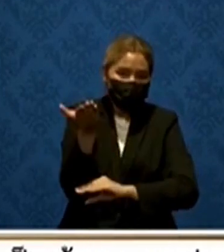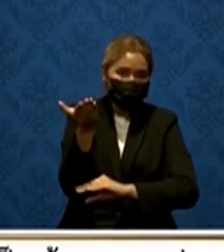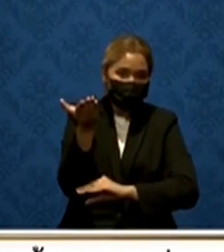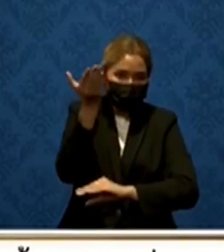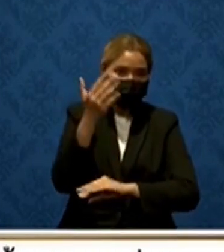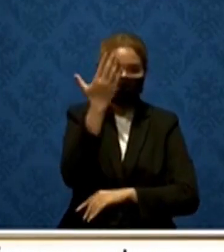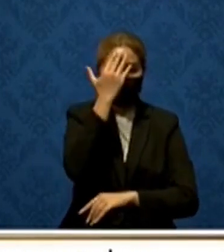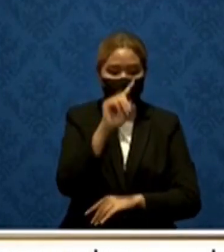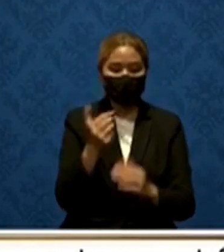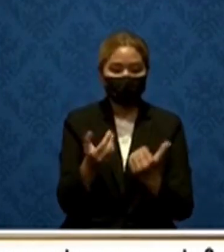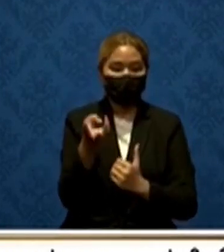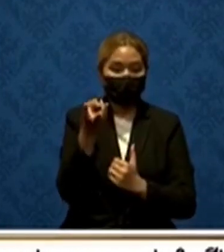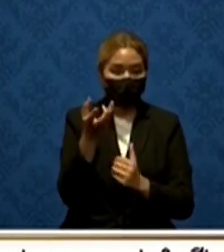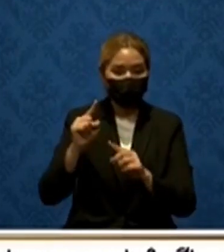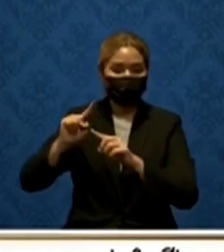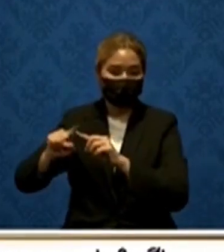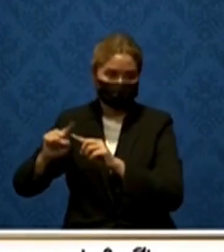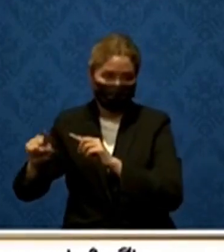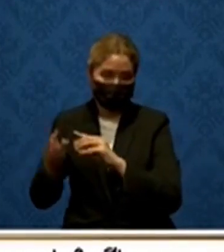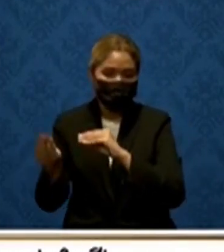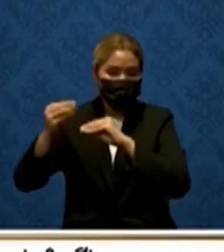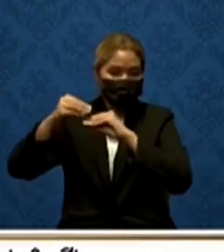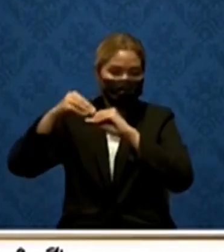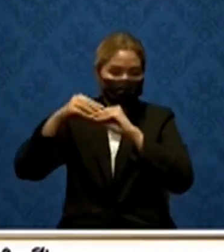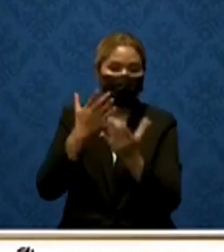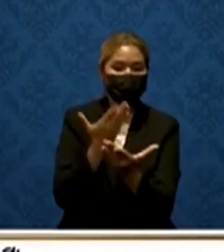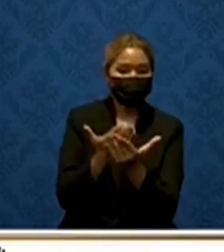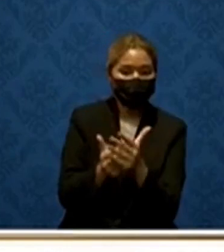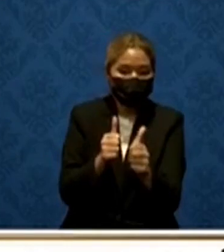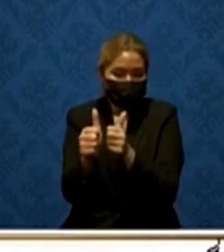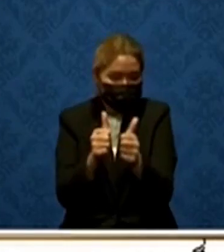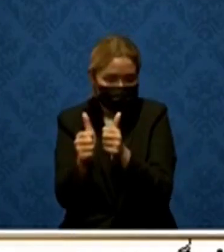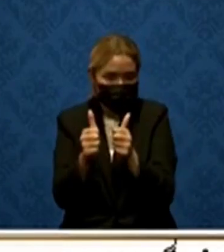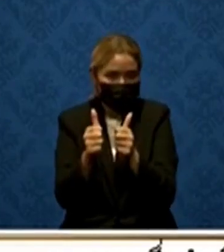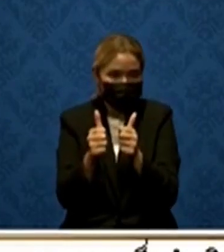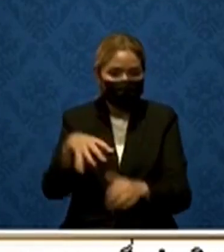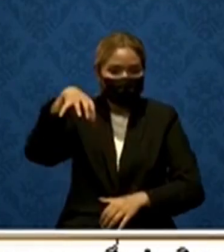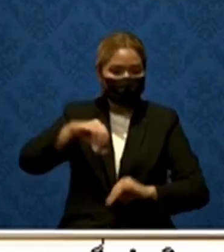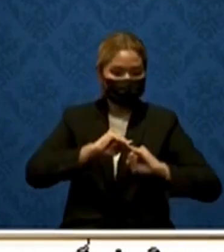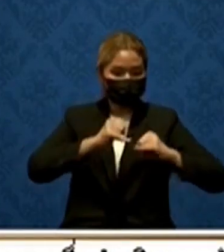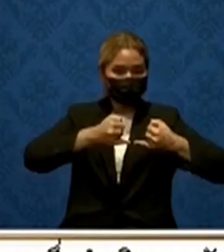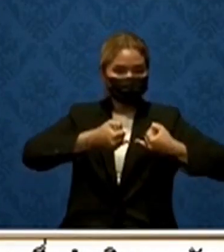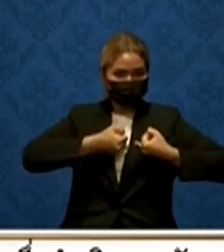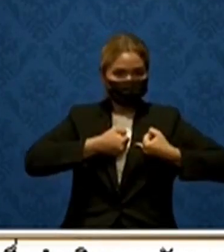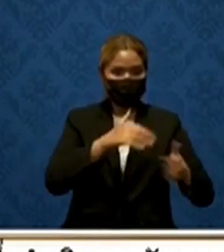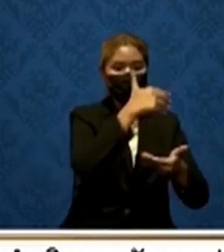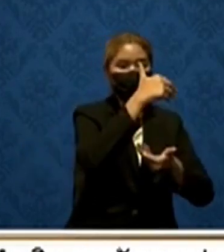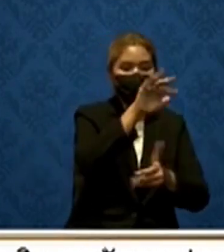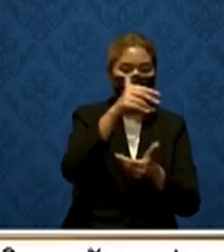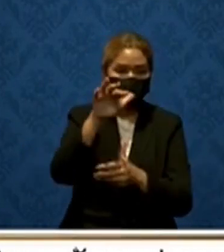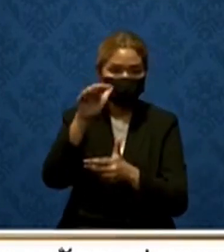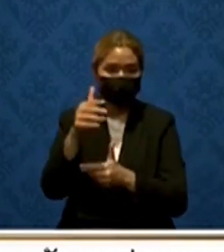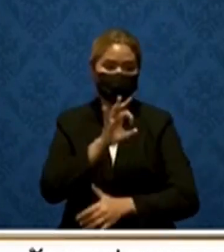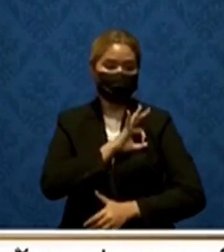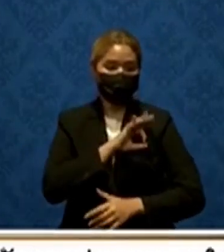ของพันข้วของเราราคาทเราแ่งขันได้และความสามารถของเอกชนคือสมาคมผู้สงออกข้าวไยและสมาชิ